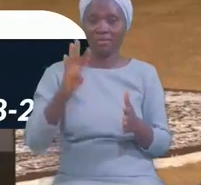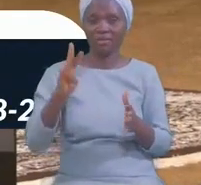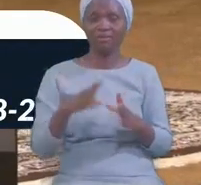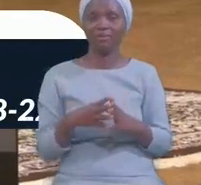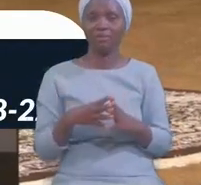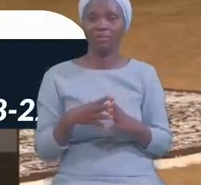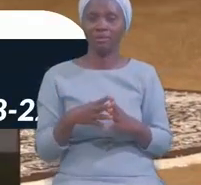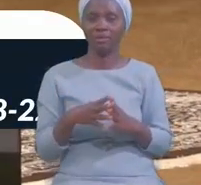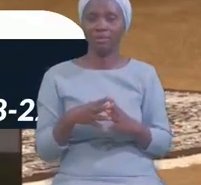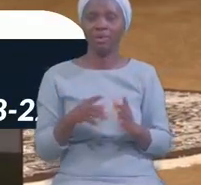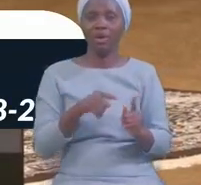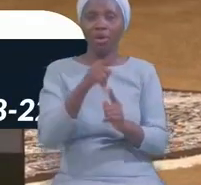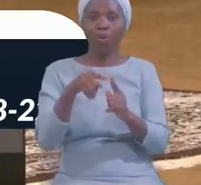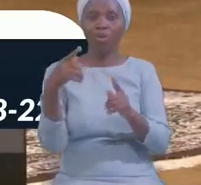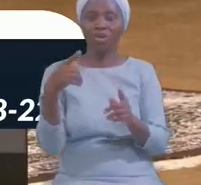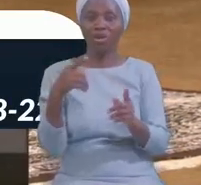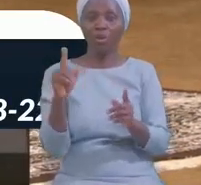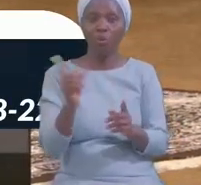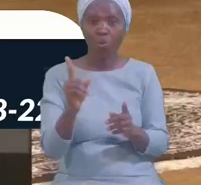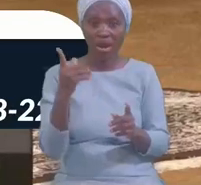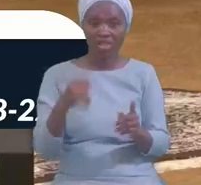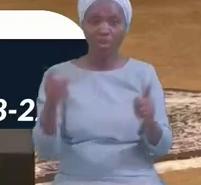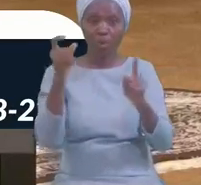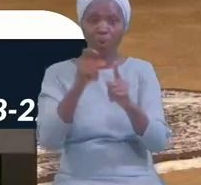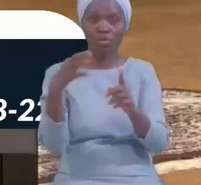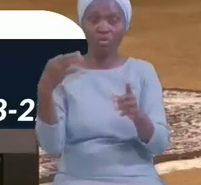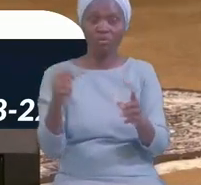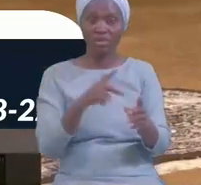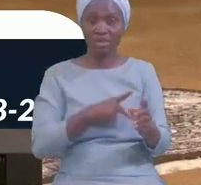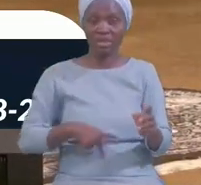4. Parce que la parole du roi est puissante